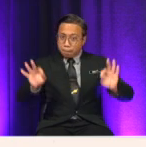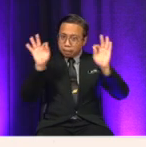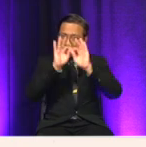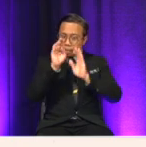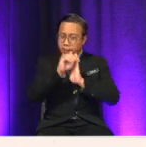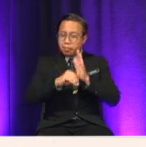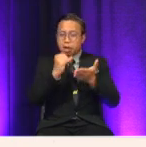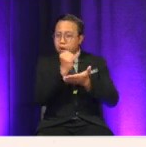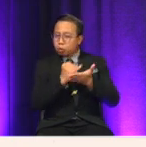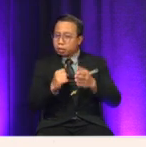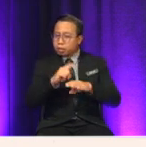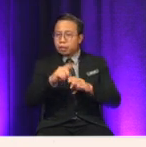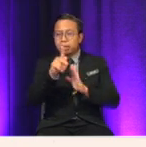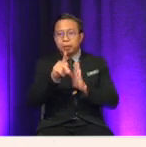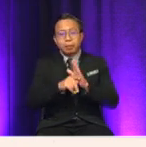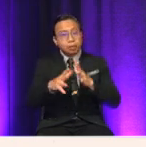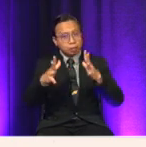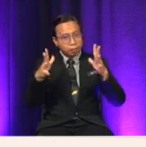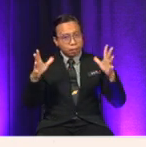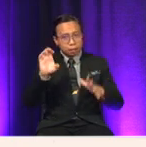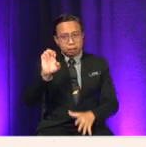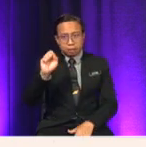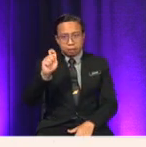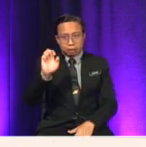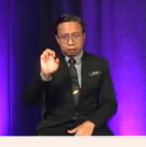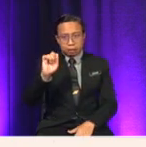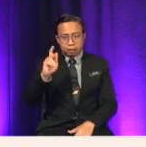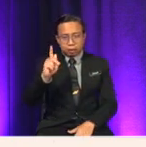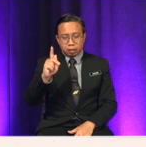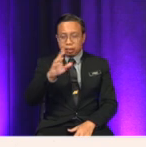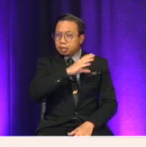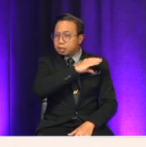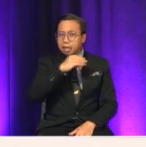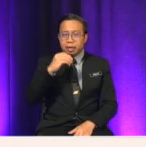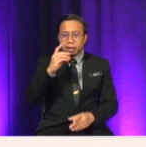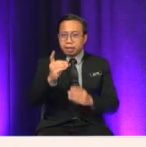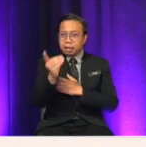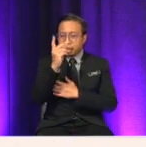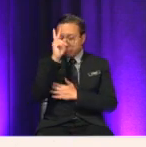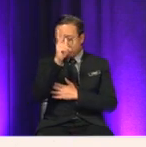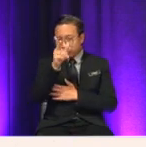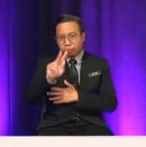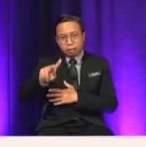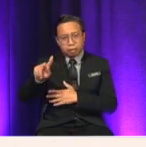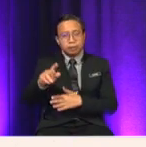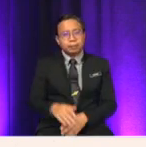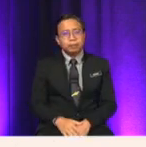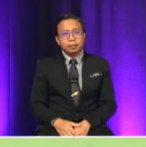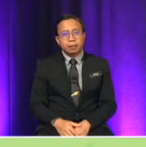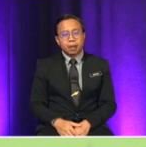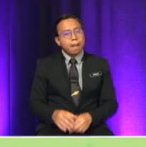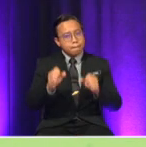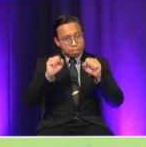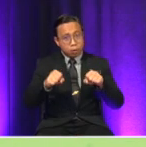melukis kepada perkembangan estetika dan juga daya kreatif kanak-kanak. Jadi kat sini cikgu nak minta Alisha boleh tolong